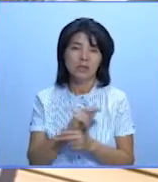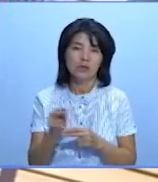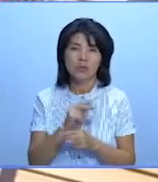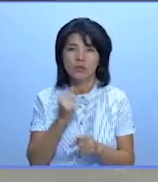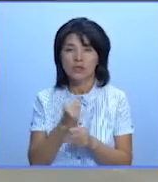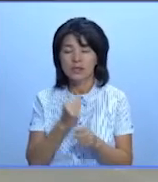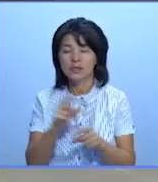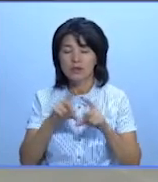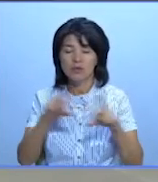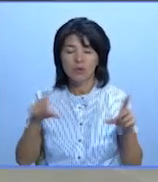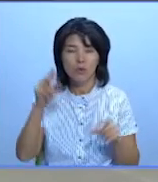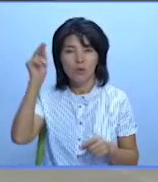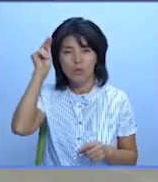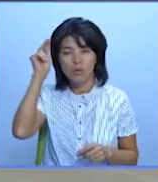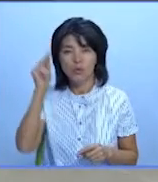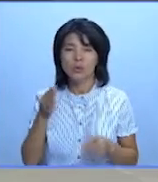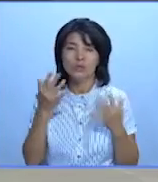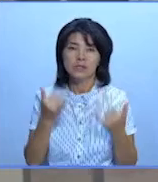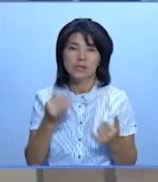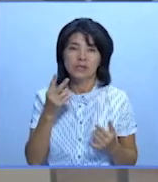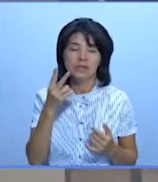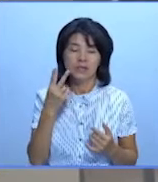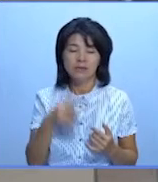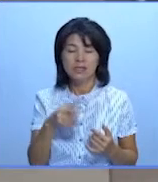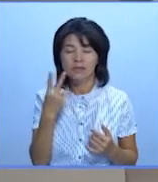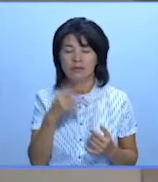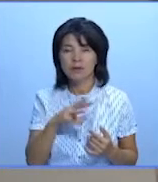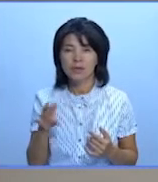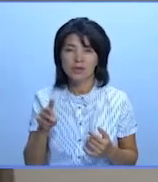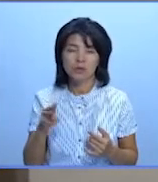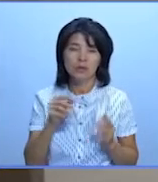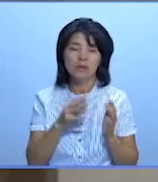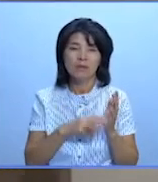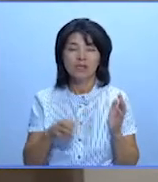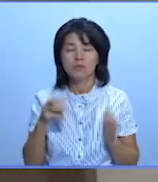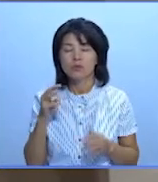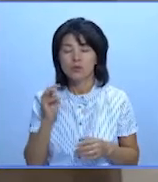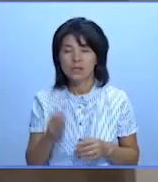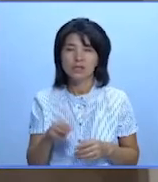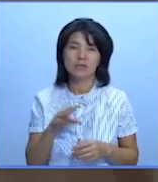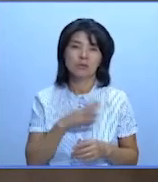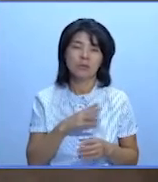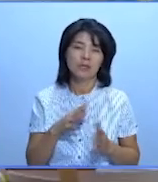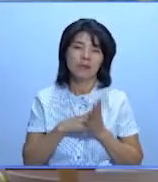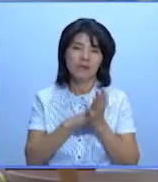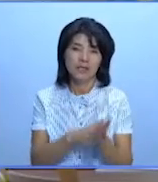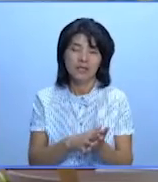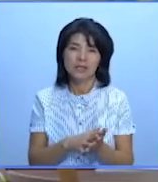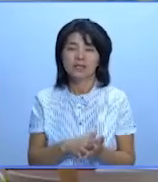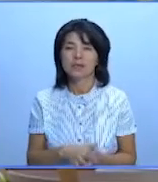Бұл жұмыстарға бюджеттен 21 миллион 286 мың теңге қаражат бөлінген. Шарт бойынша 1 мамыр